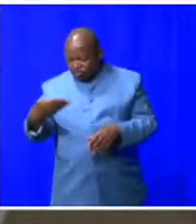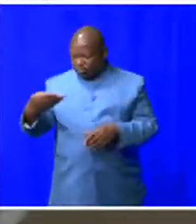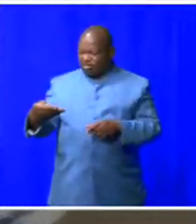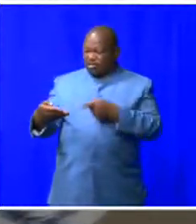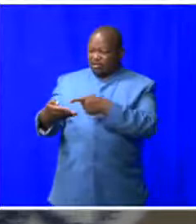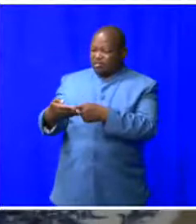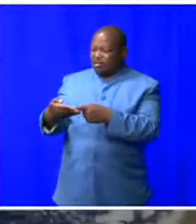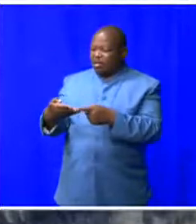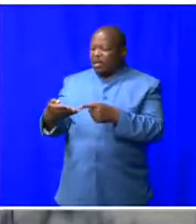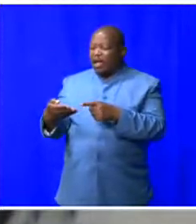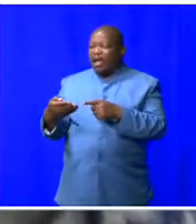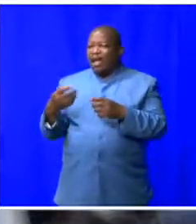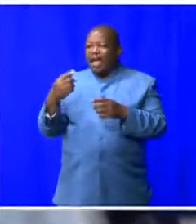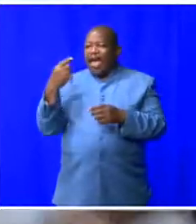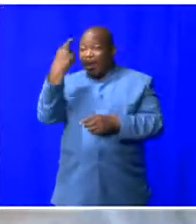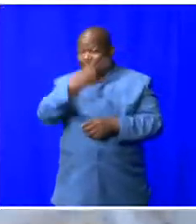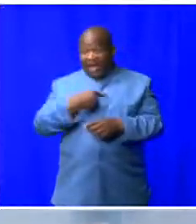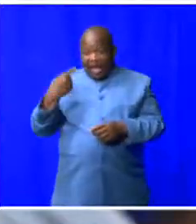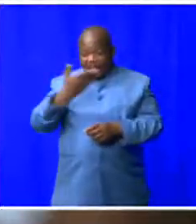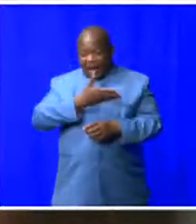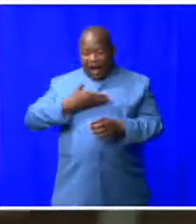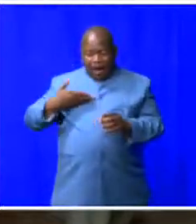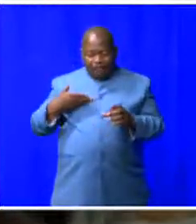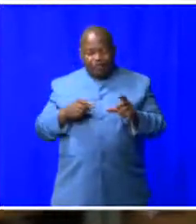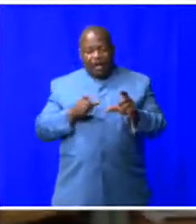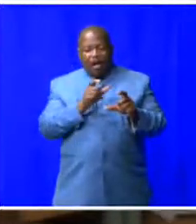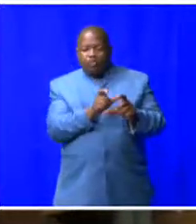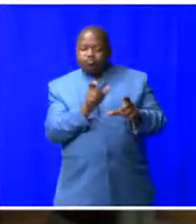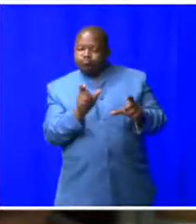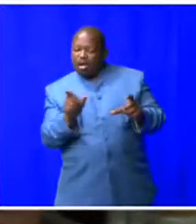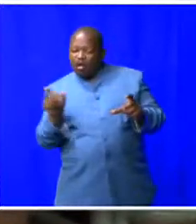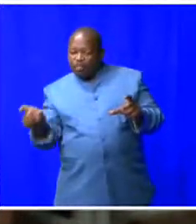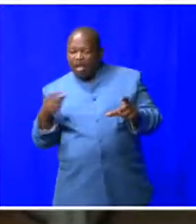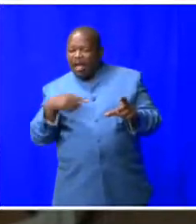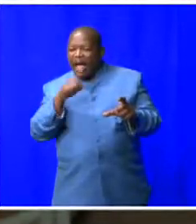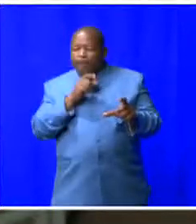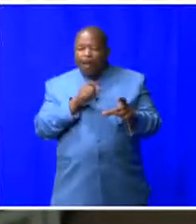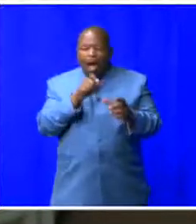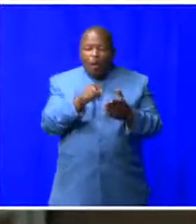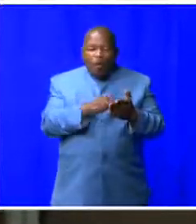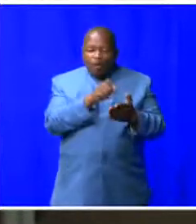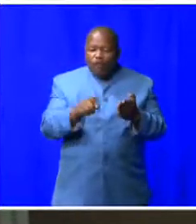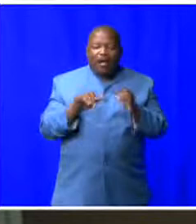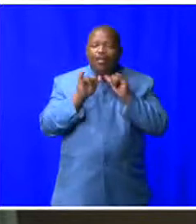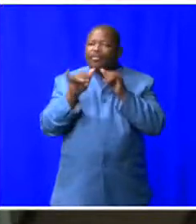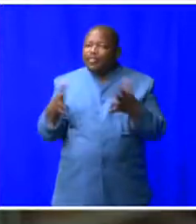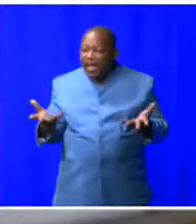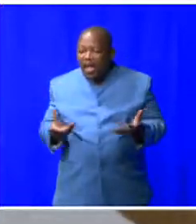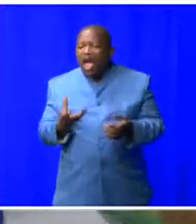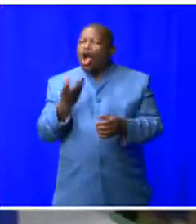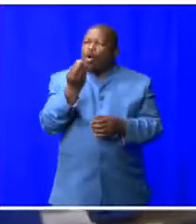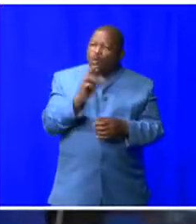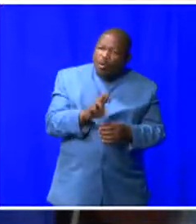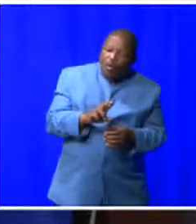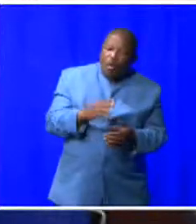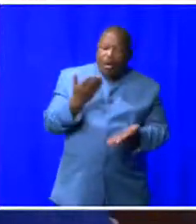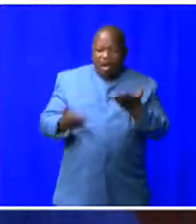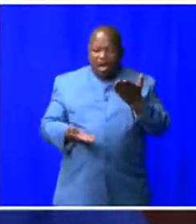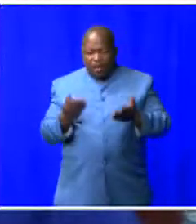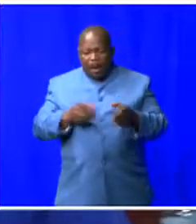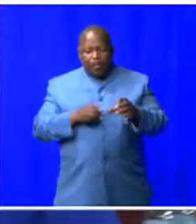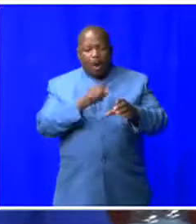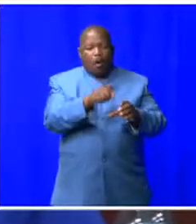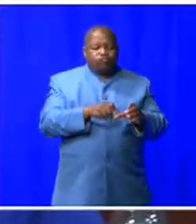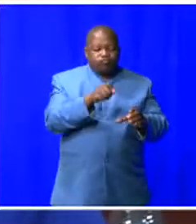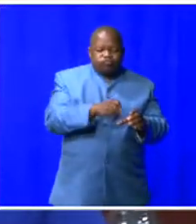ukhanze ngokuthi ubavotele baba babili sekude ukuthi sinikete abani engabe make